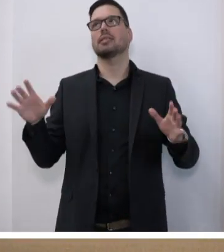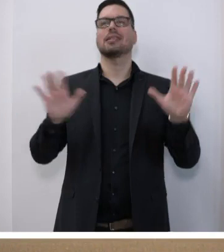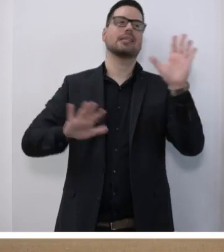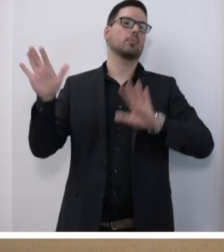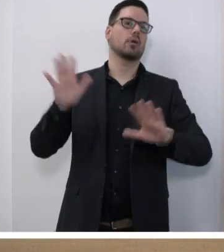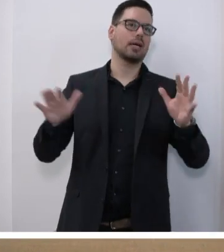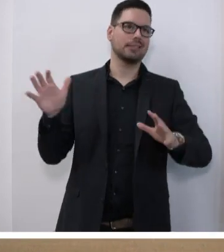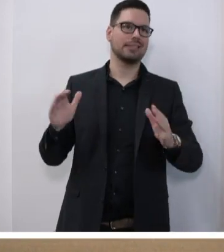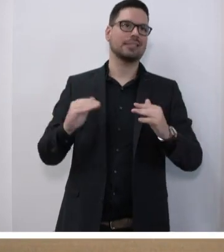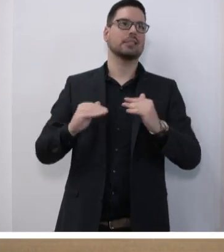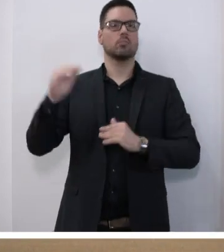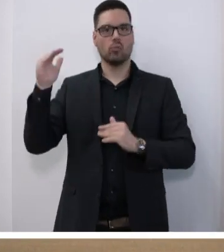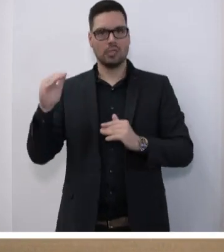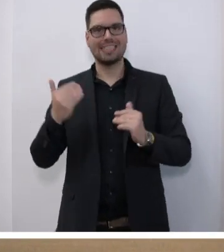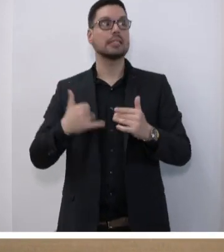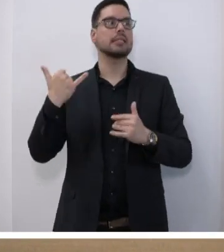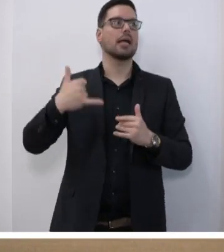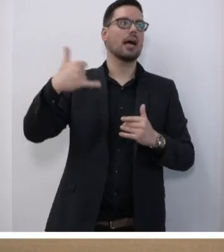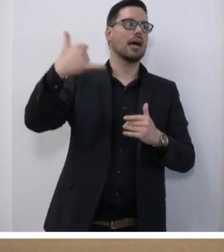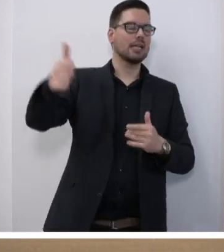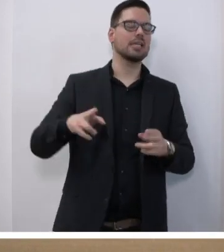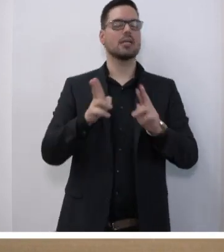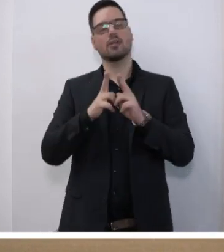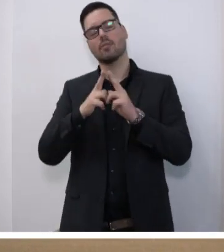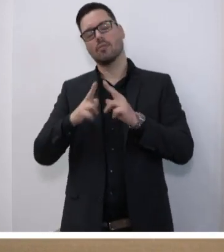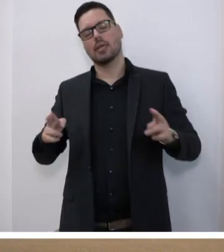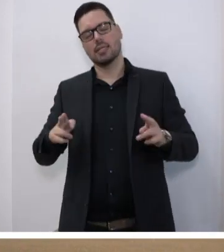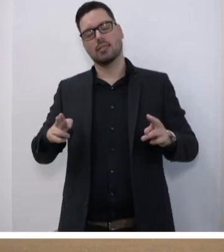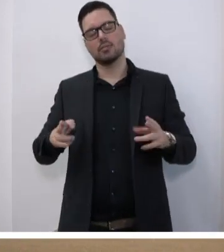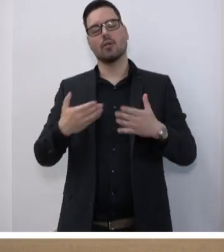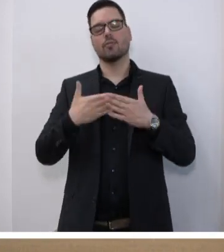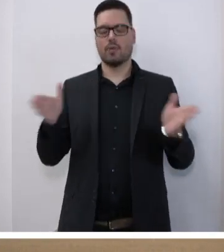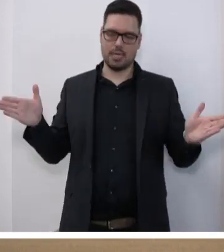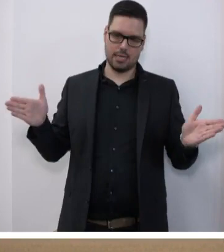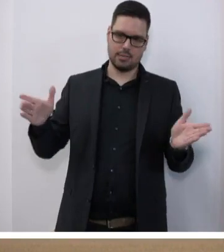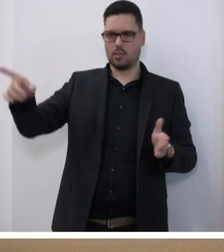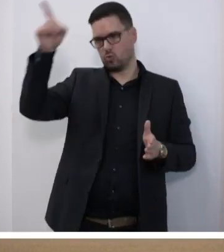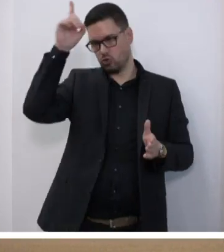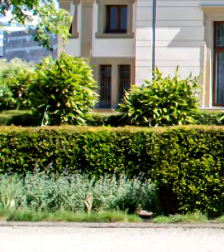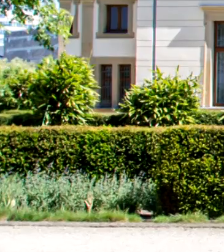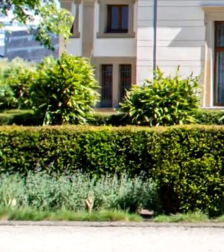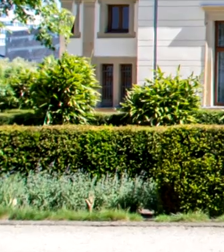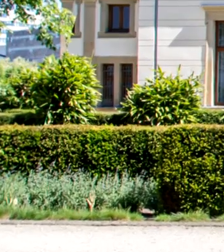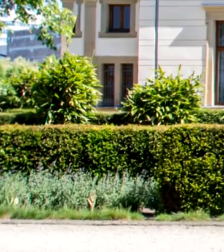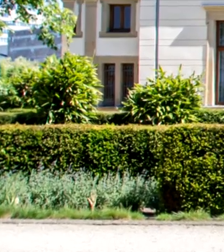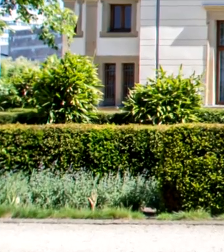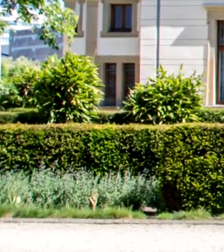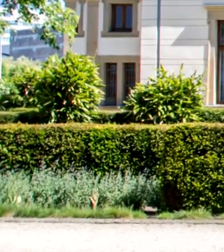demokratische Mehrheit auch in den nächsten Jahren in Frieden und Freiheit in Deutschland und in einem Europa leben kann.